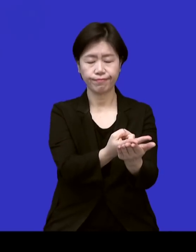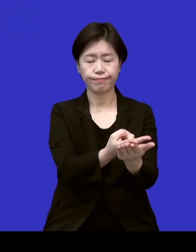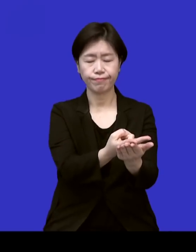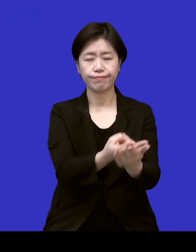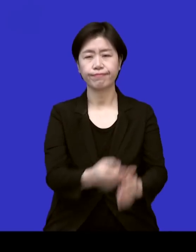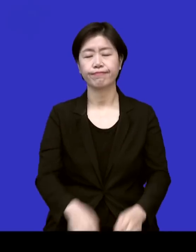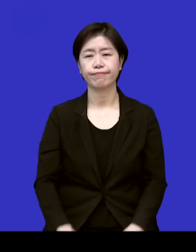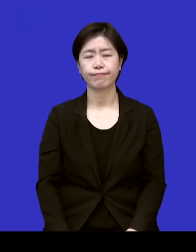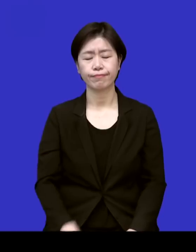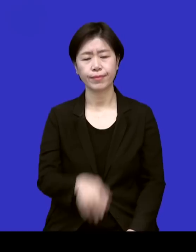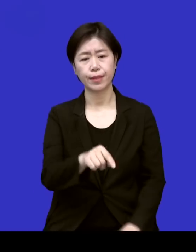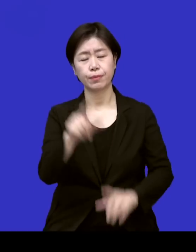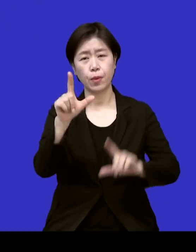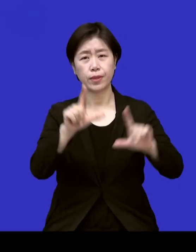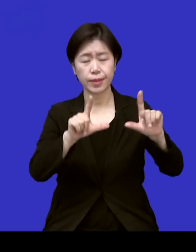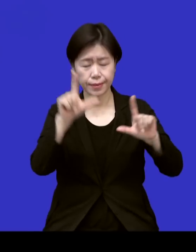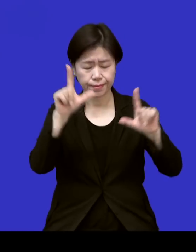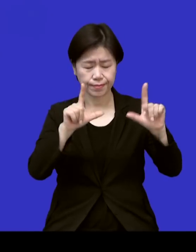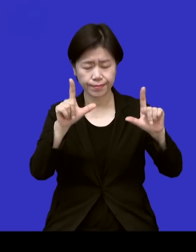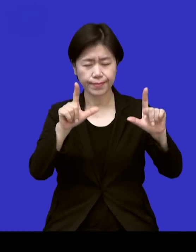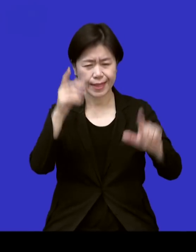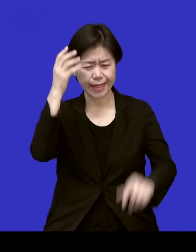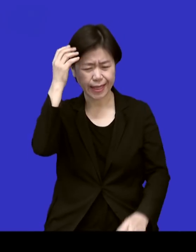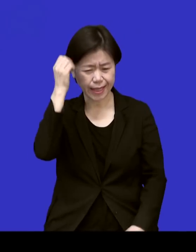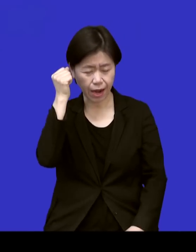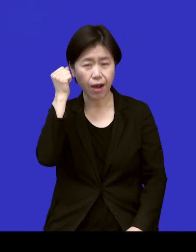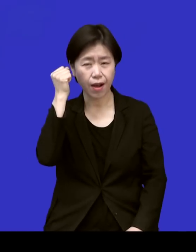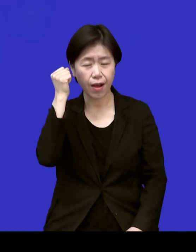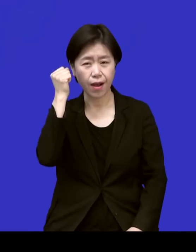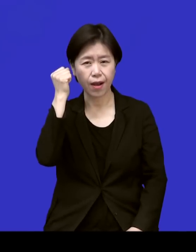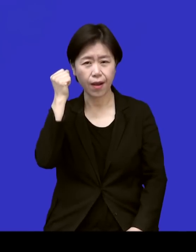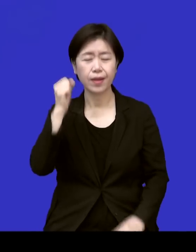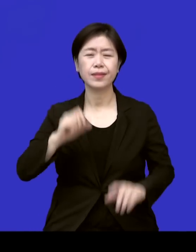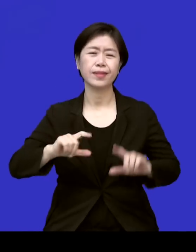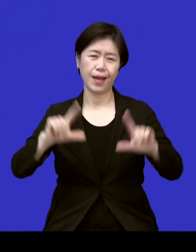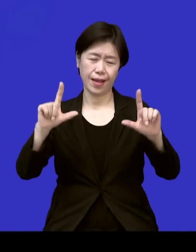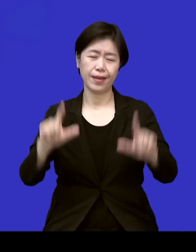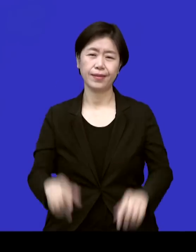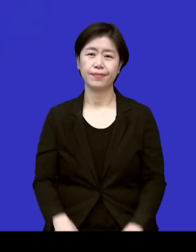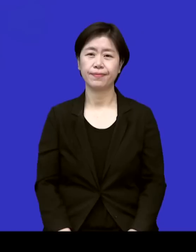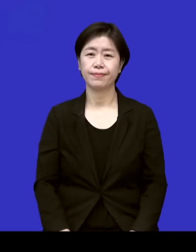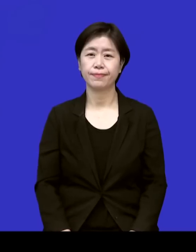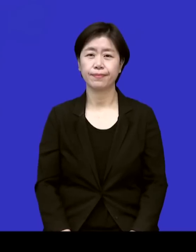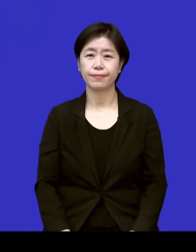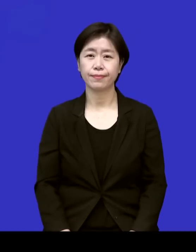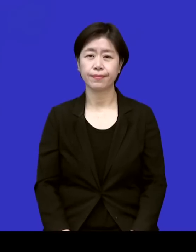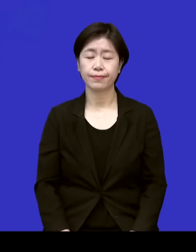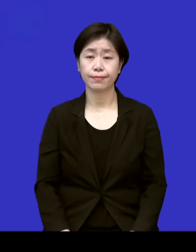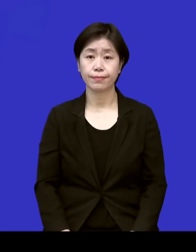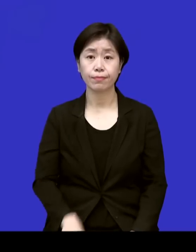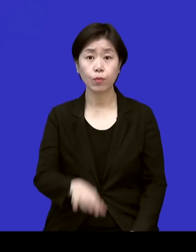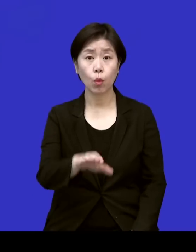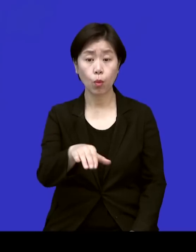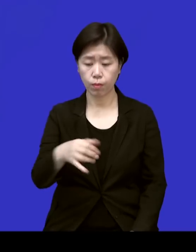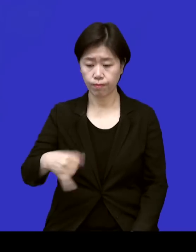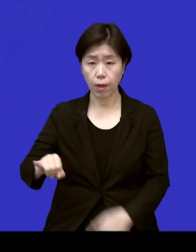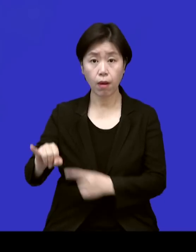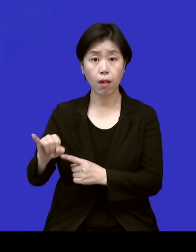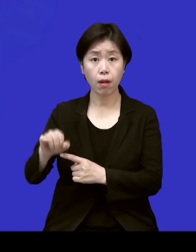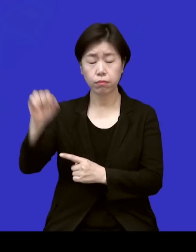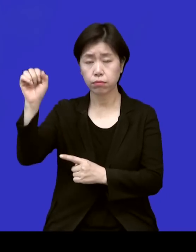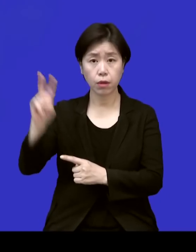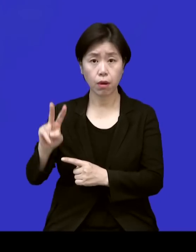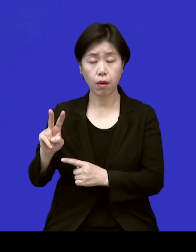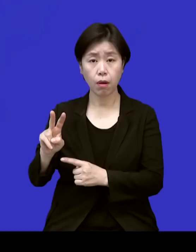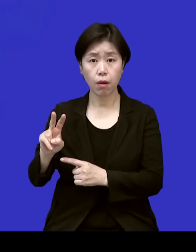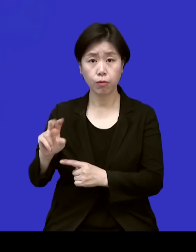누워 있던 그런 모습들, 이제 그런 예. 모습들이 생생하게 지금도 기억이 나요. 네. 아, 근데 왜 그렇게 갑자기?